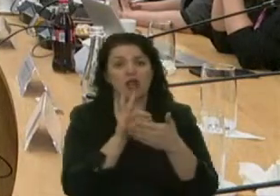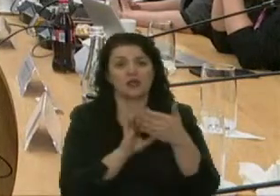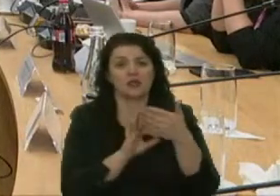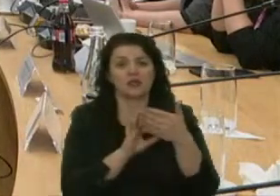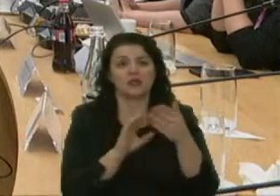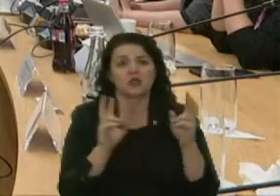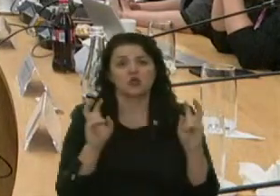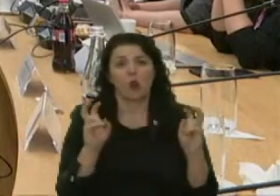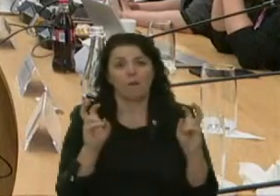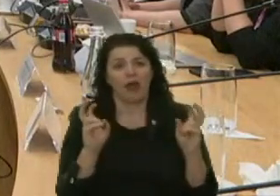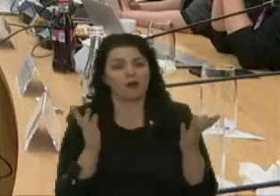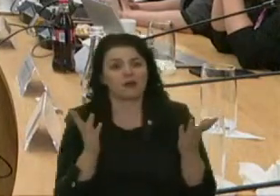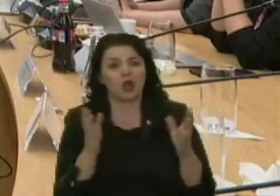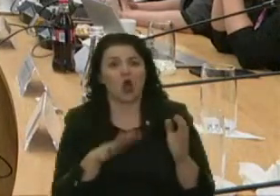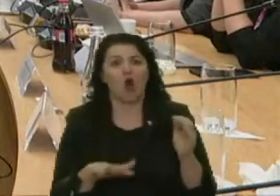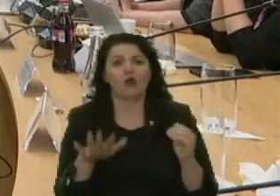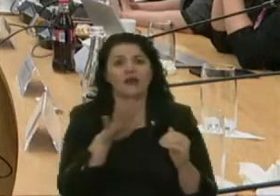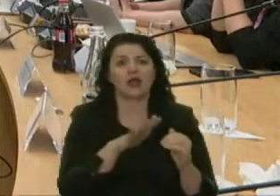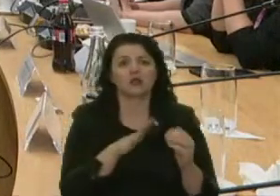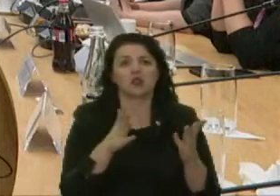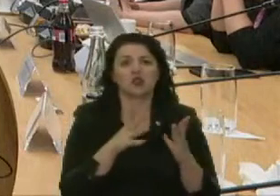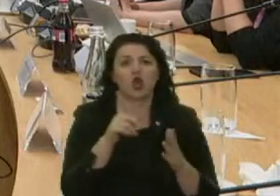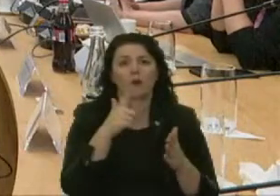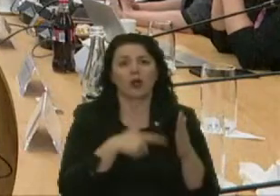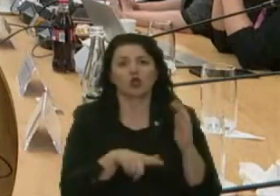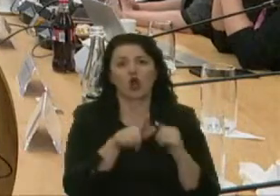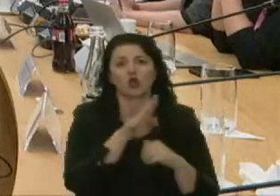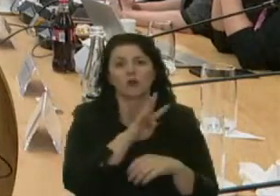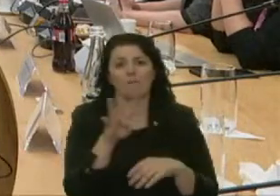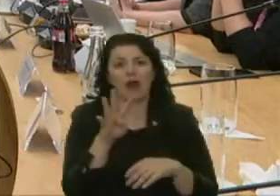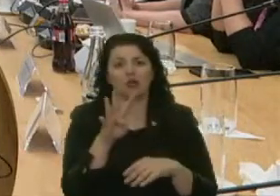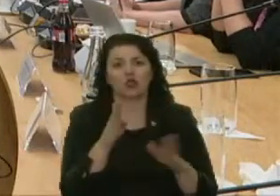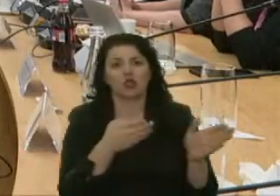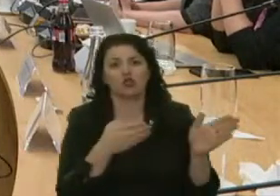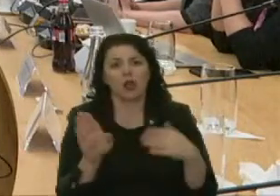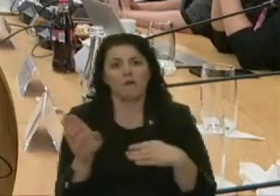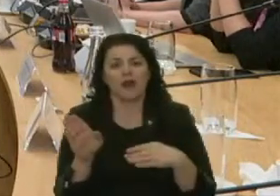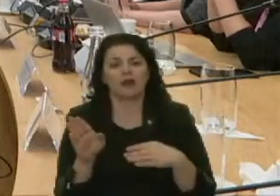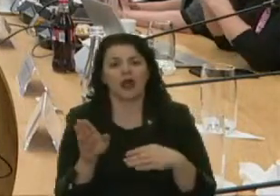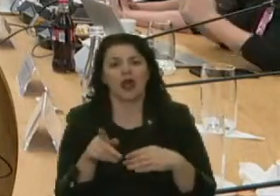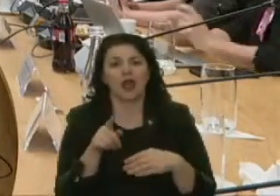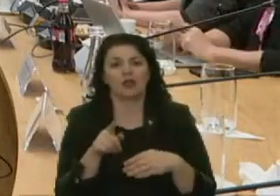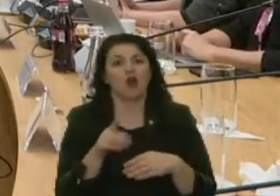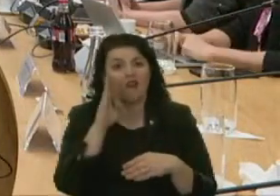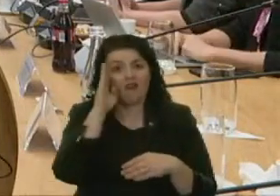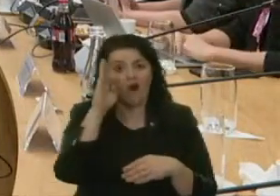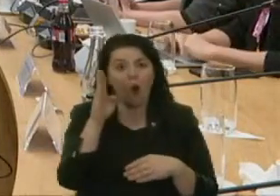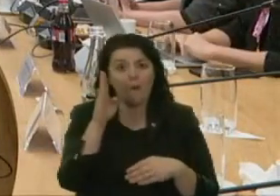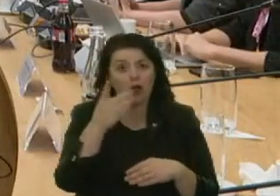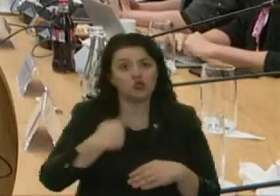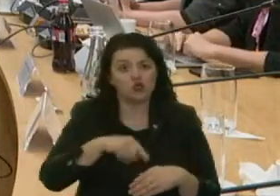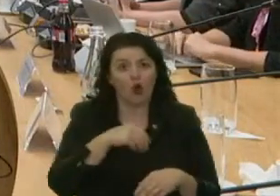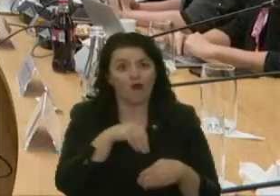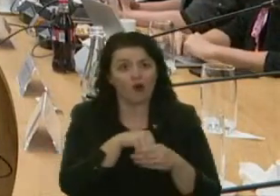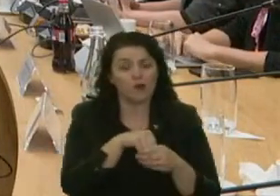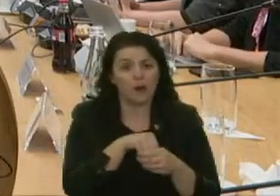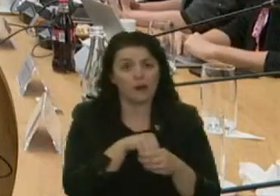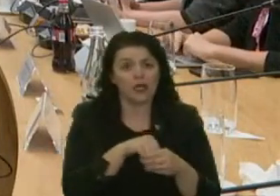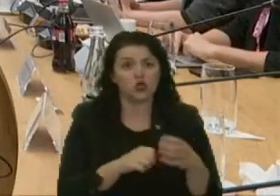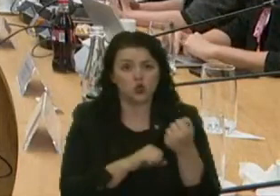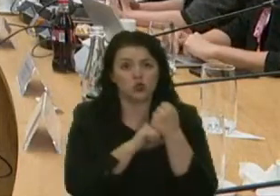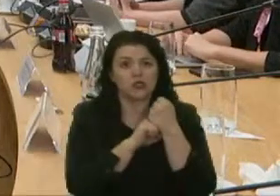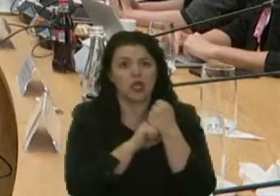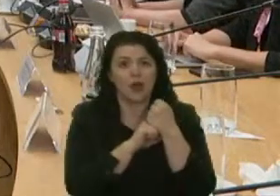subiect în contextul în care în 2024 vom începe acestea și zic vom pentru că și noi am votat și am susținut